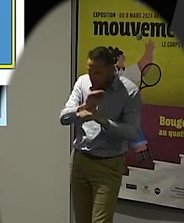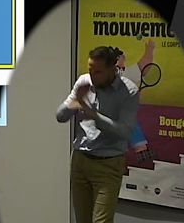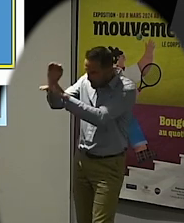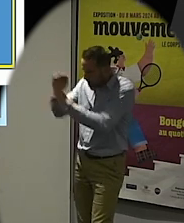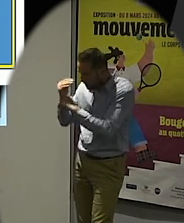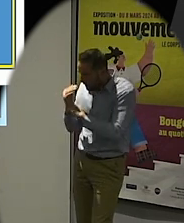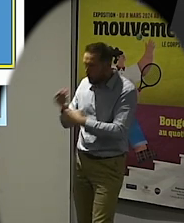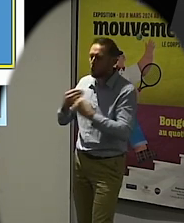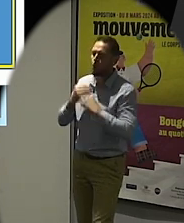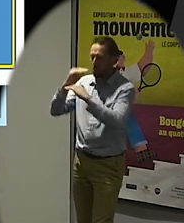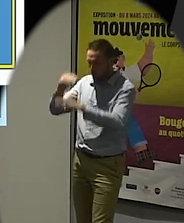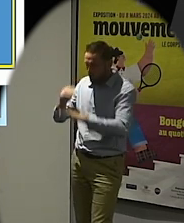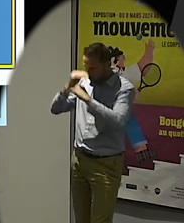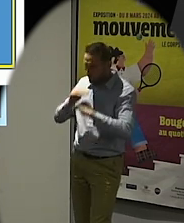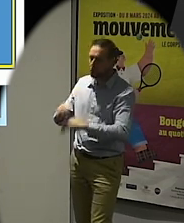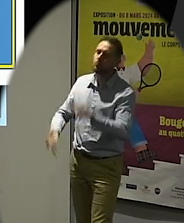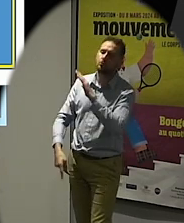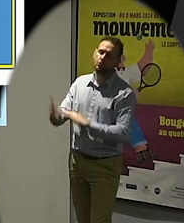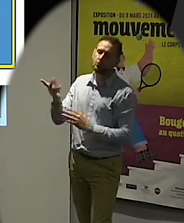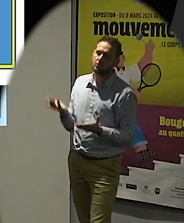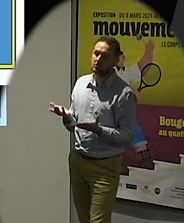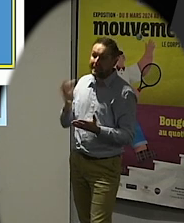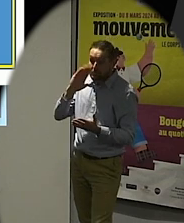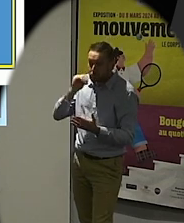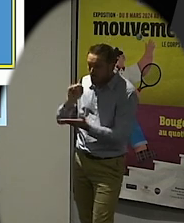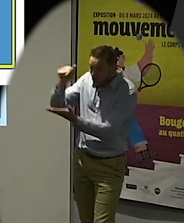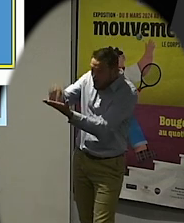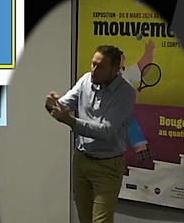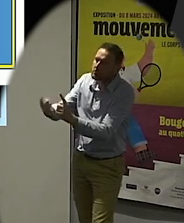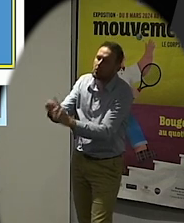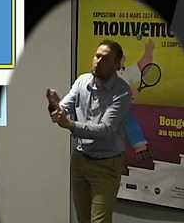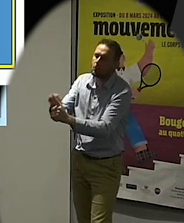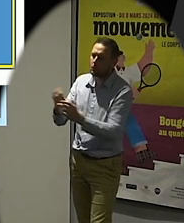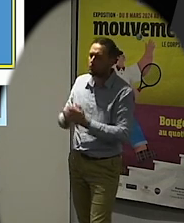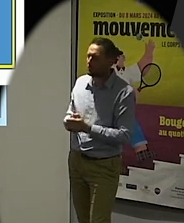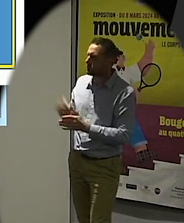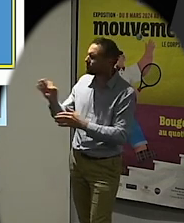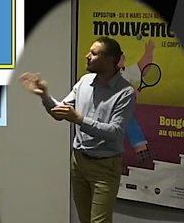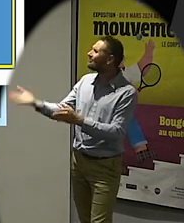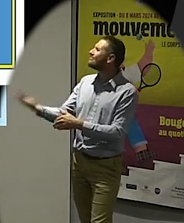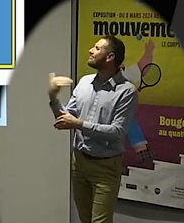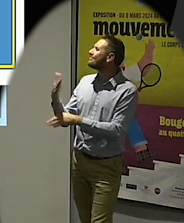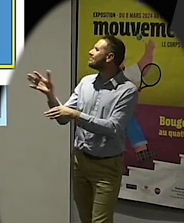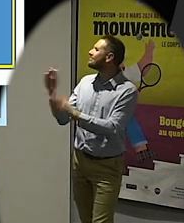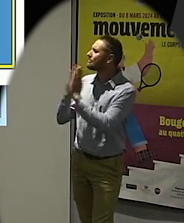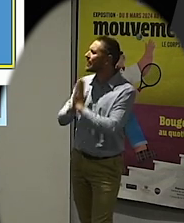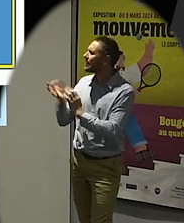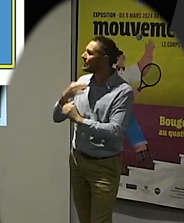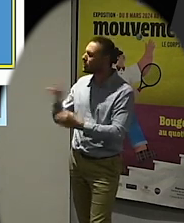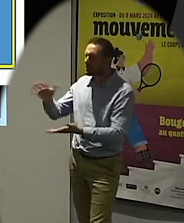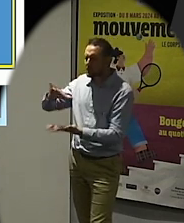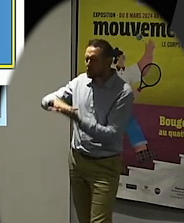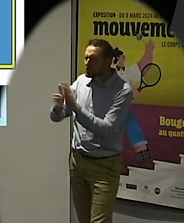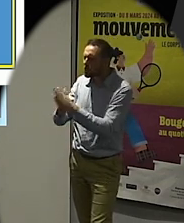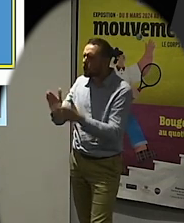Ça, c'est très important, en fait, le milieu où on va pratiquer. Je rebondis sur ce que disait Marie. Les ateliers cordage, c'est un milieu qu'on